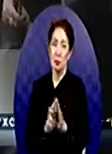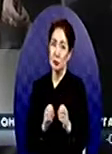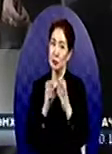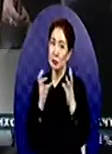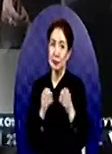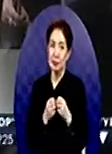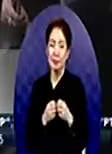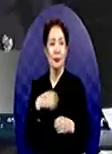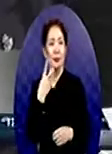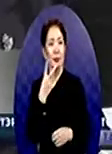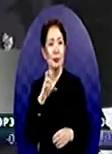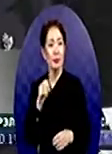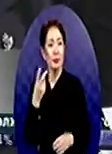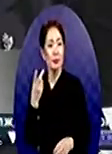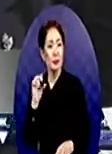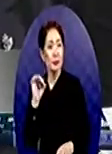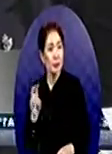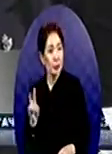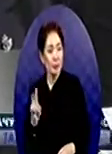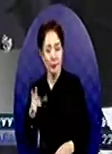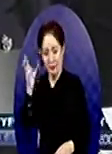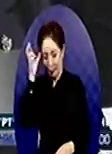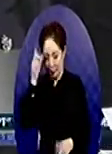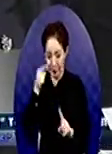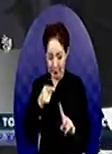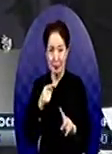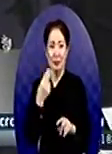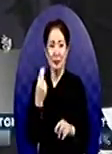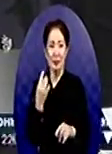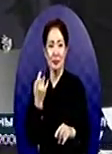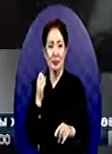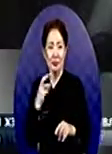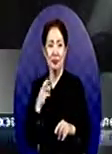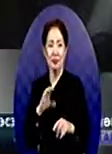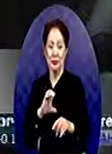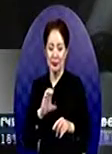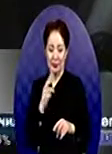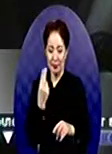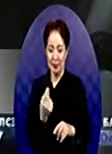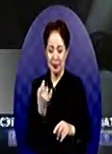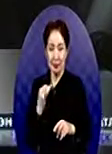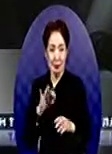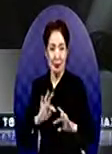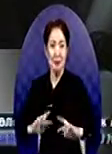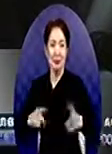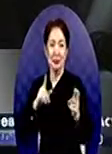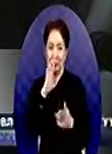2020 он гэхэд боловсруулын салбар захим системд бүрэн шилжнээ.